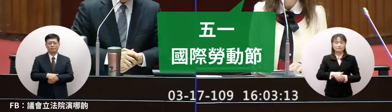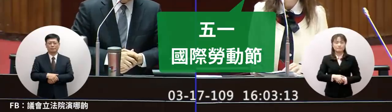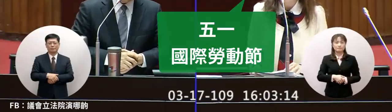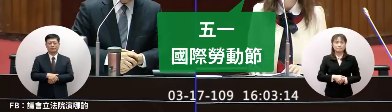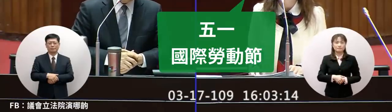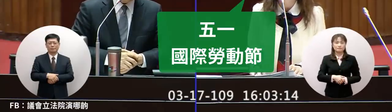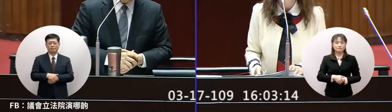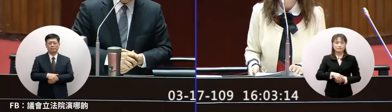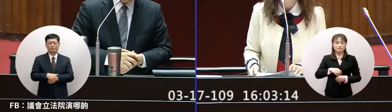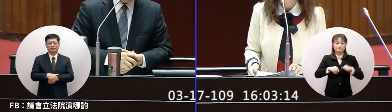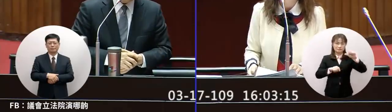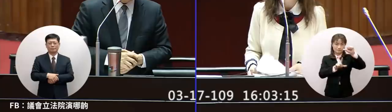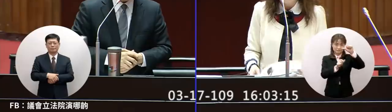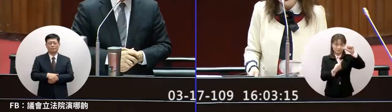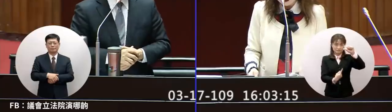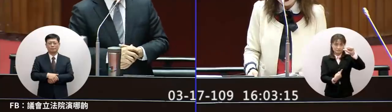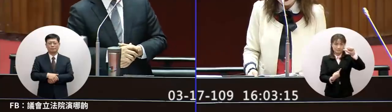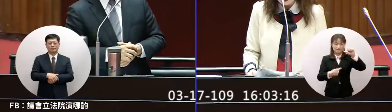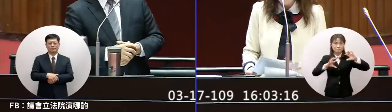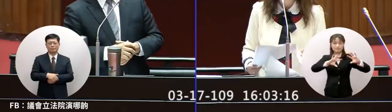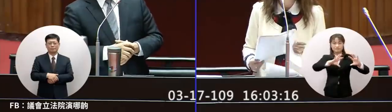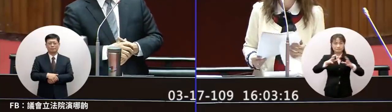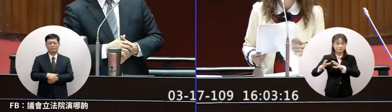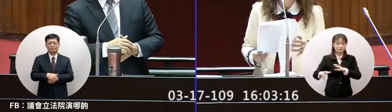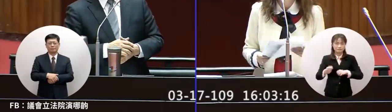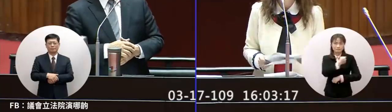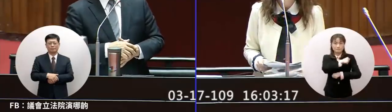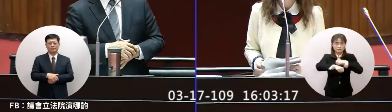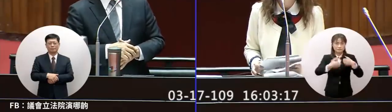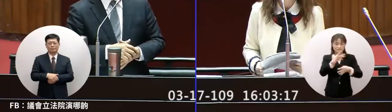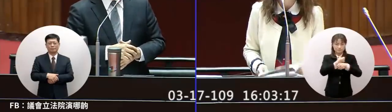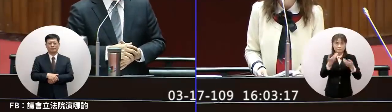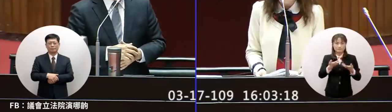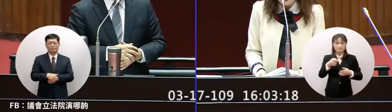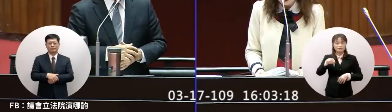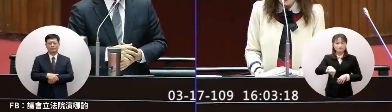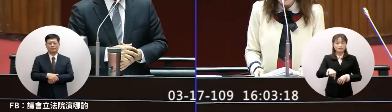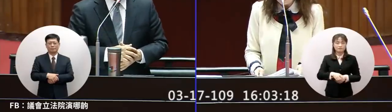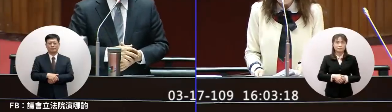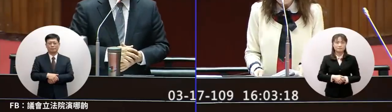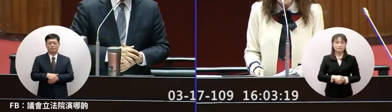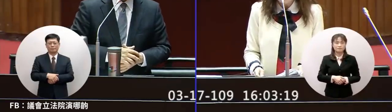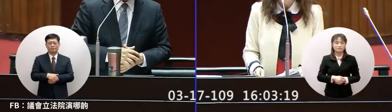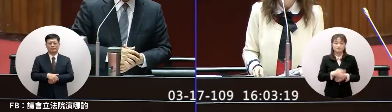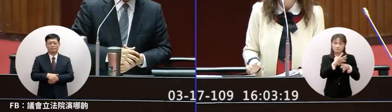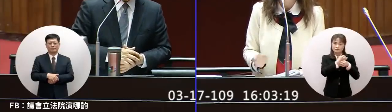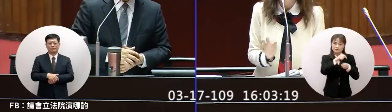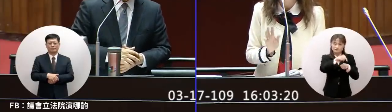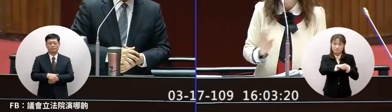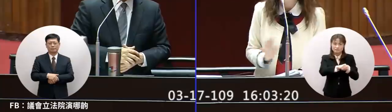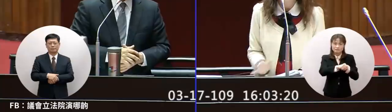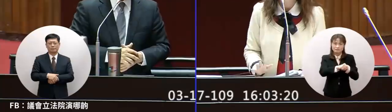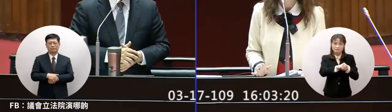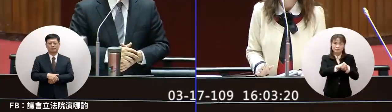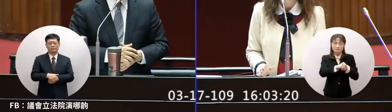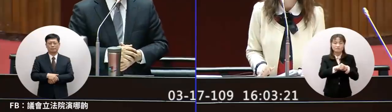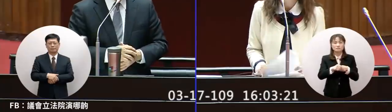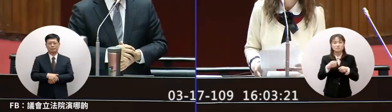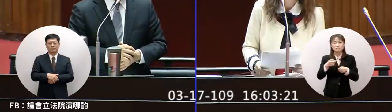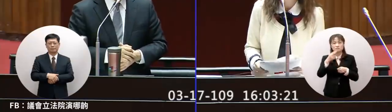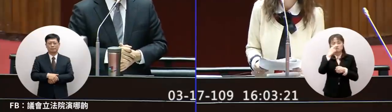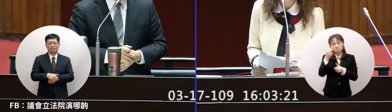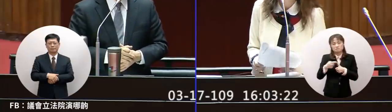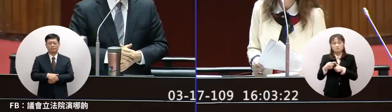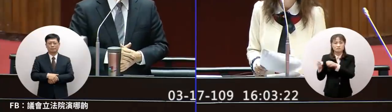五一国际劳动节的代志啊吼。认真讲吼，这个最近吼，和咱的放假吼无同款。